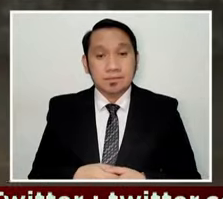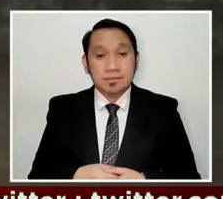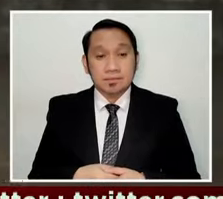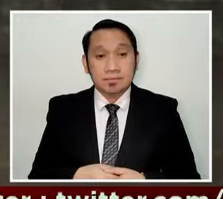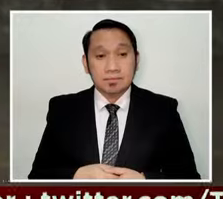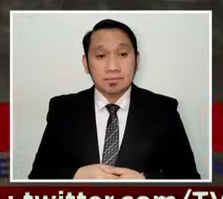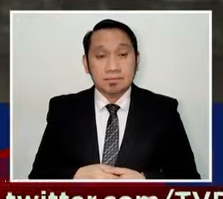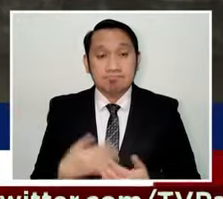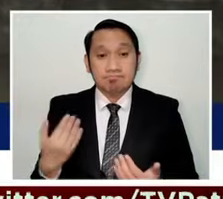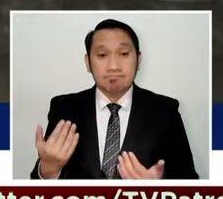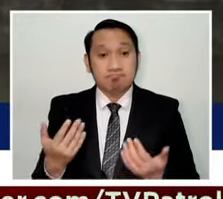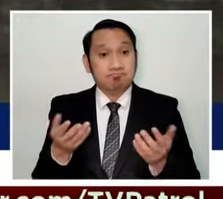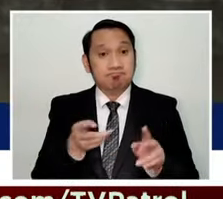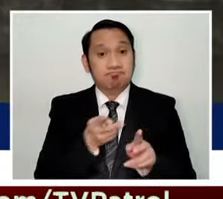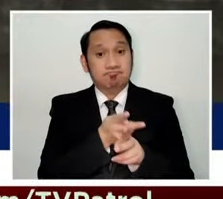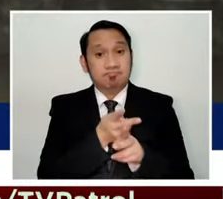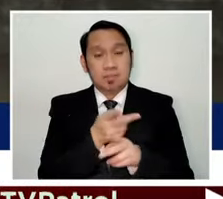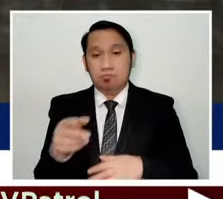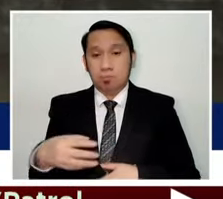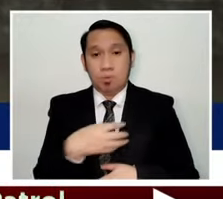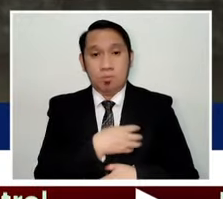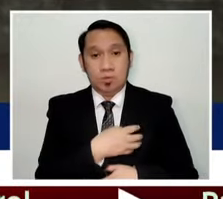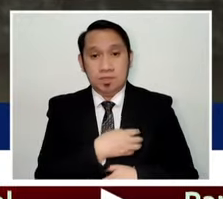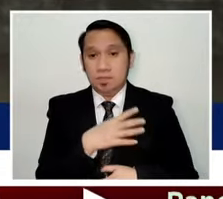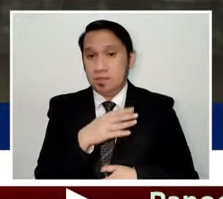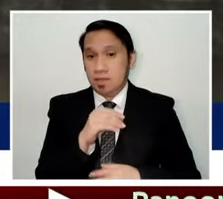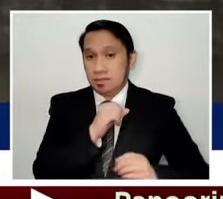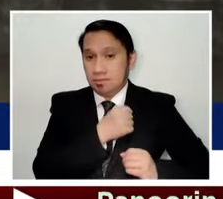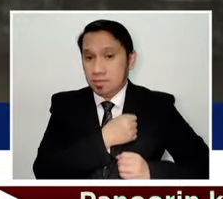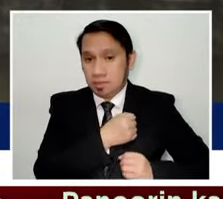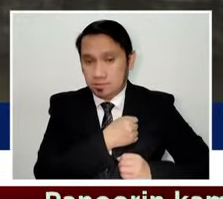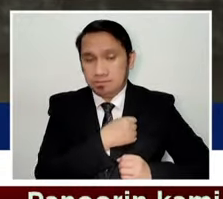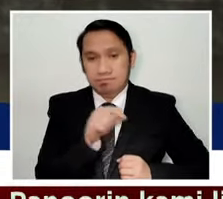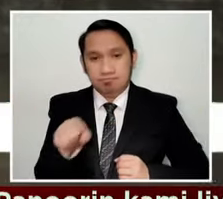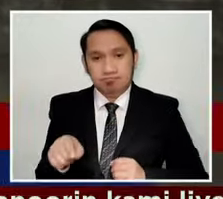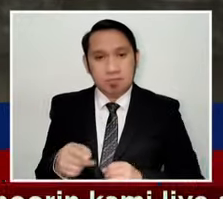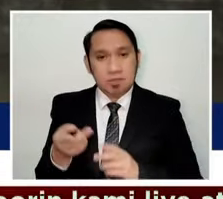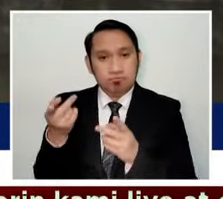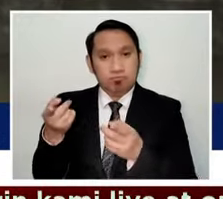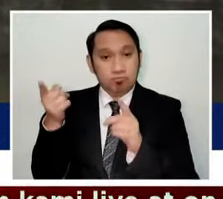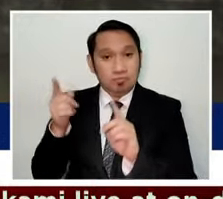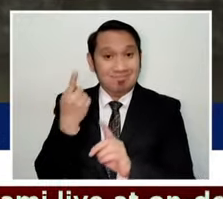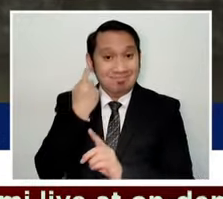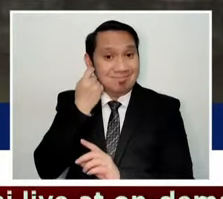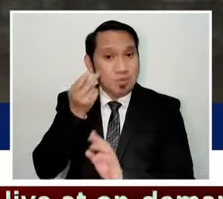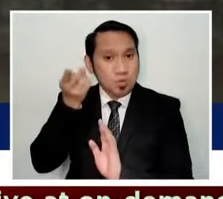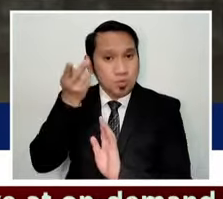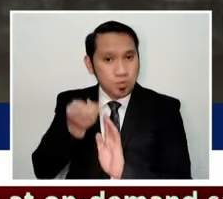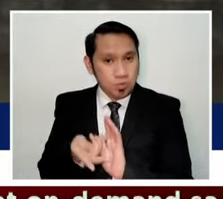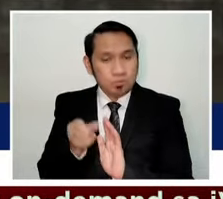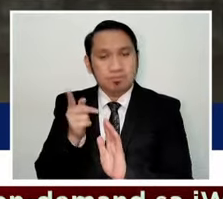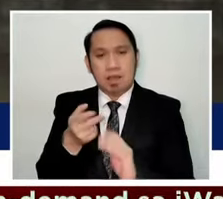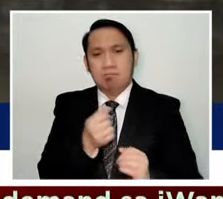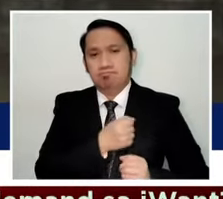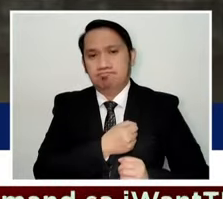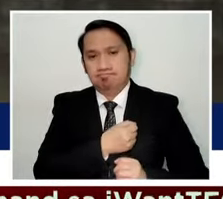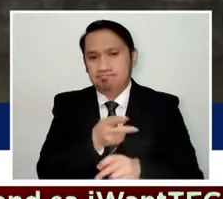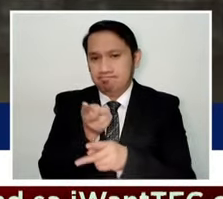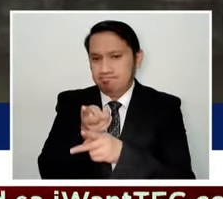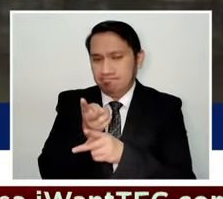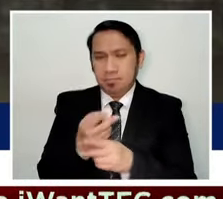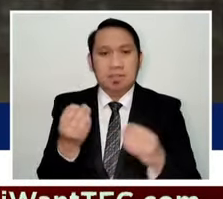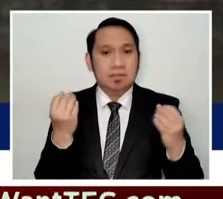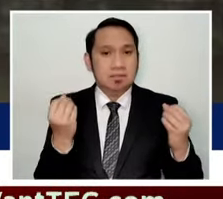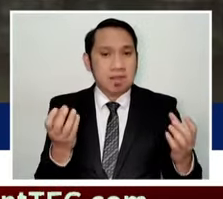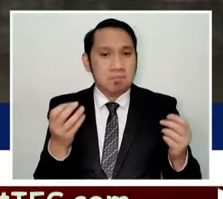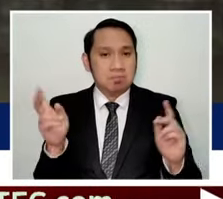Karen, bantay sarado ng pulis at militar ang libing ni Negros Oriental Governor Orwel Degamo. Libo-libo kasi ang